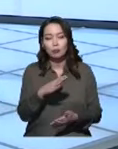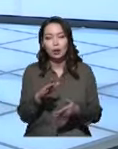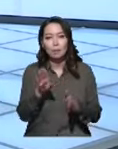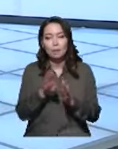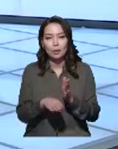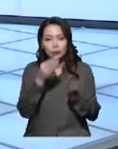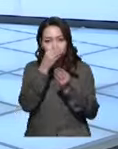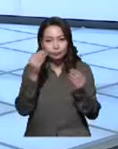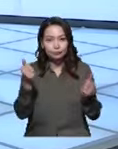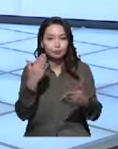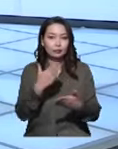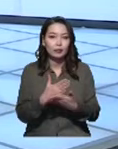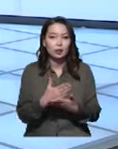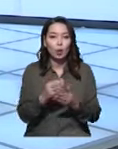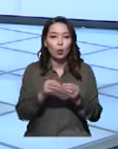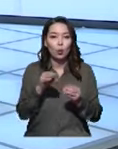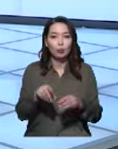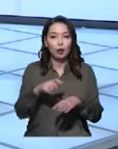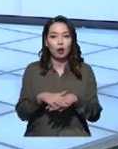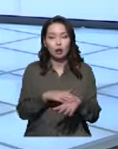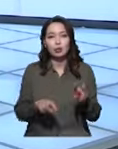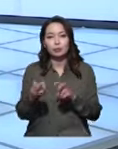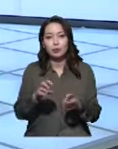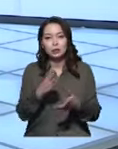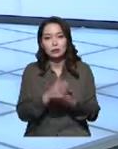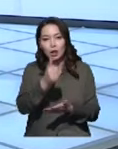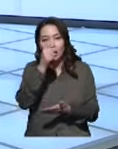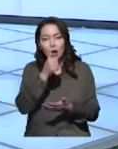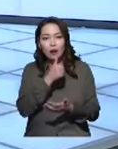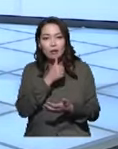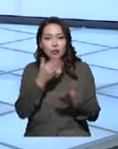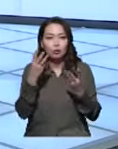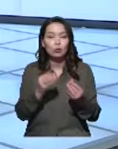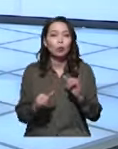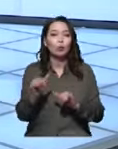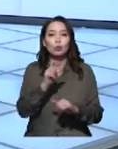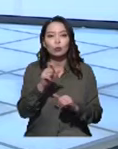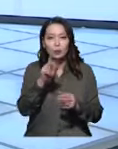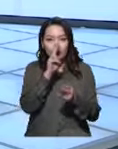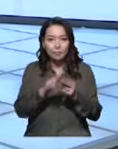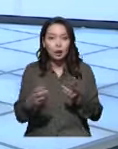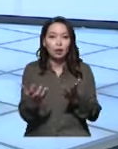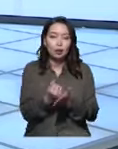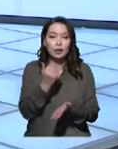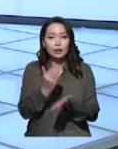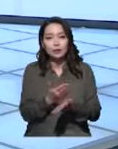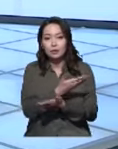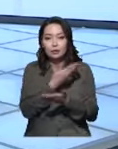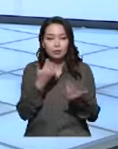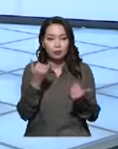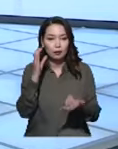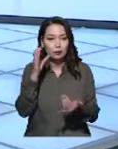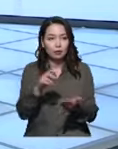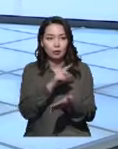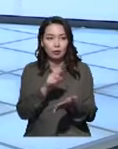ошарсыз кеткен, жалпы 10 000 адам іздеуде жүр. Айдың күннің аманда адамдар қайда жоғалады? Табылғандары бар ма? Сүндет Оралбек